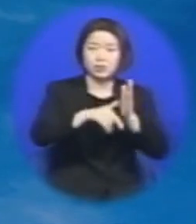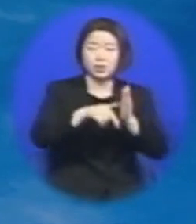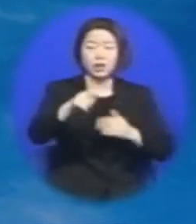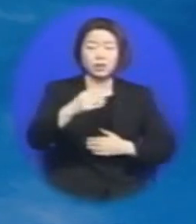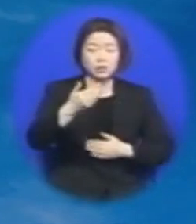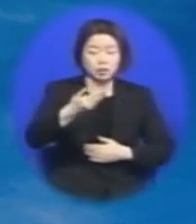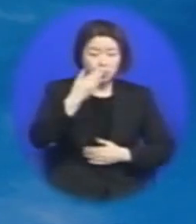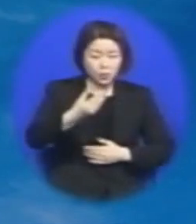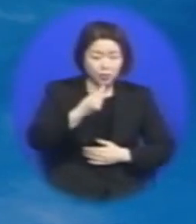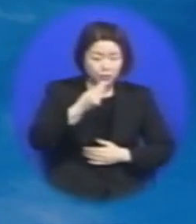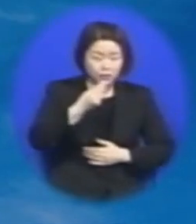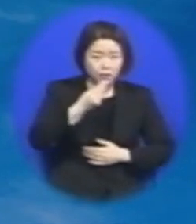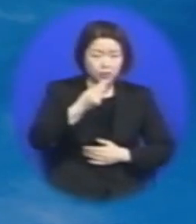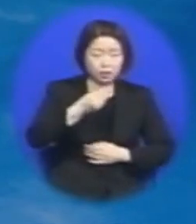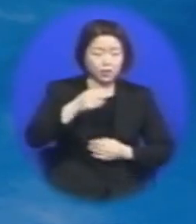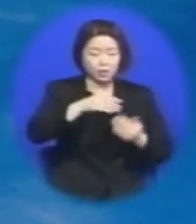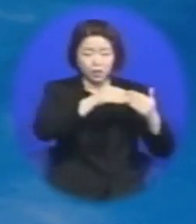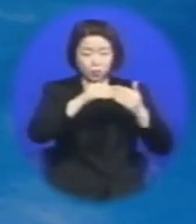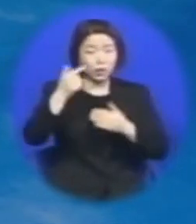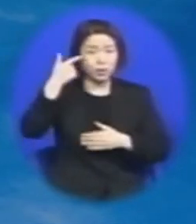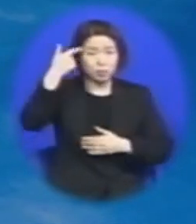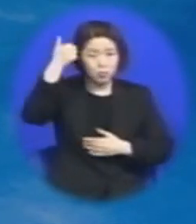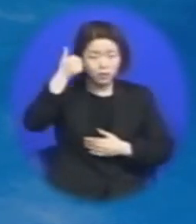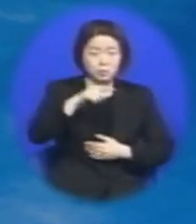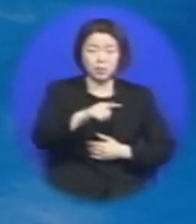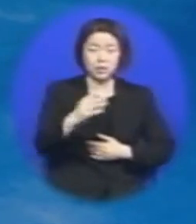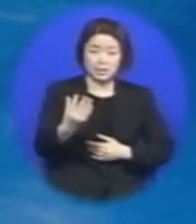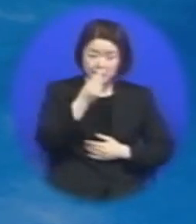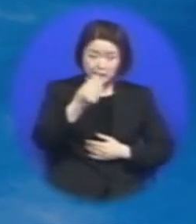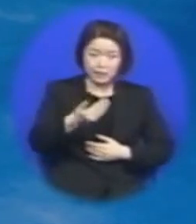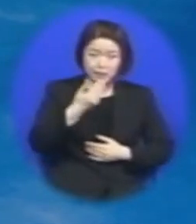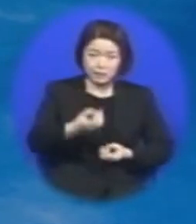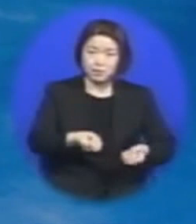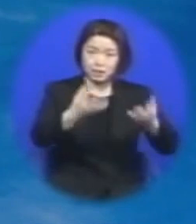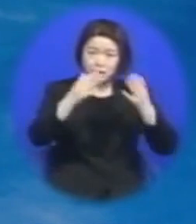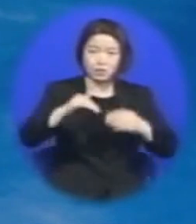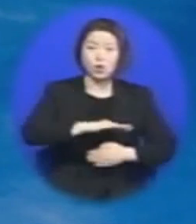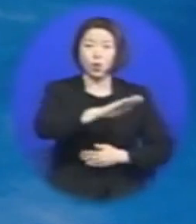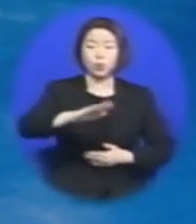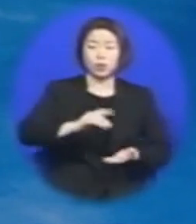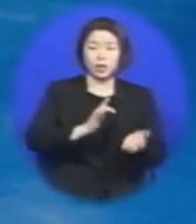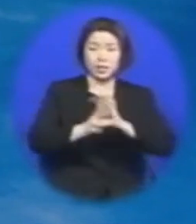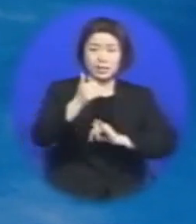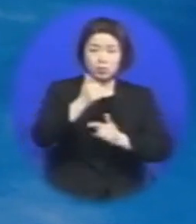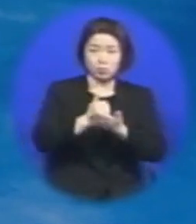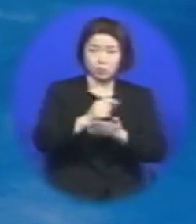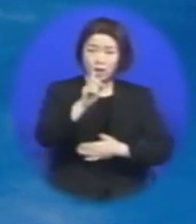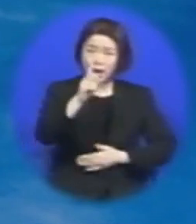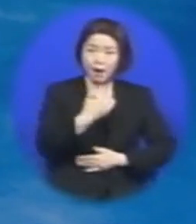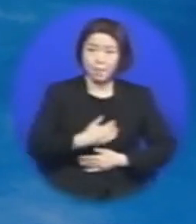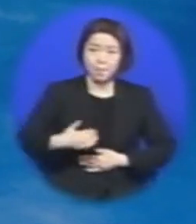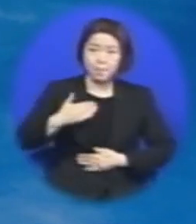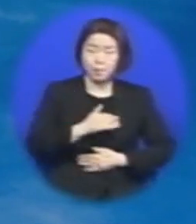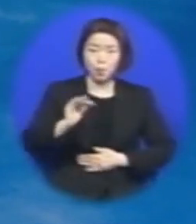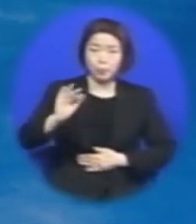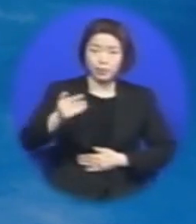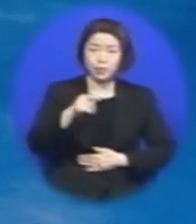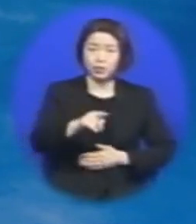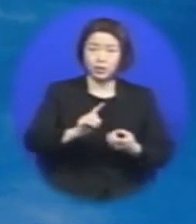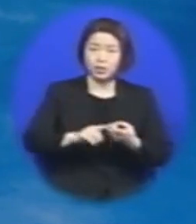인도하시는 목사님께서이 성찬식은 우리가 예수님과 한 몸이 되어지는 것을 확인하는